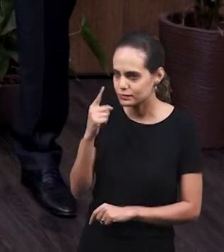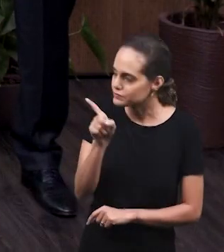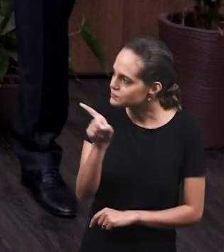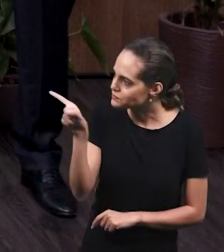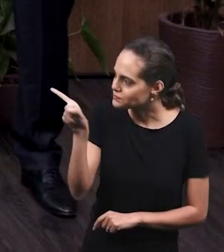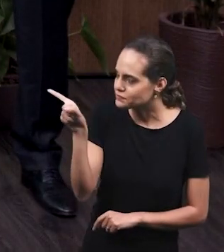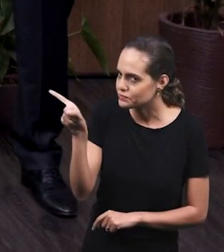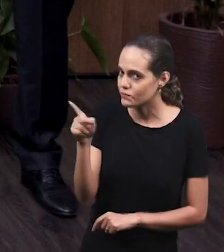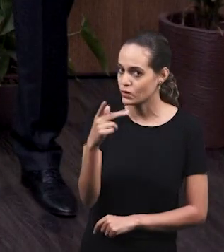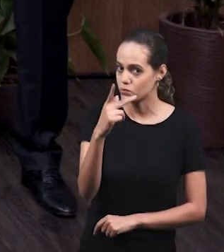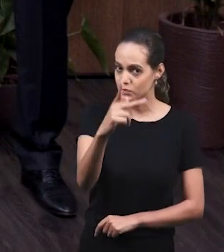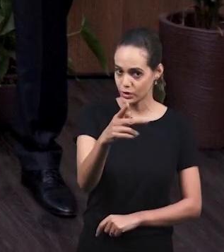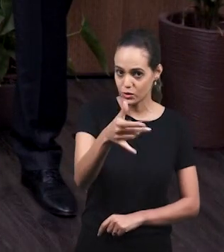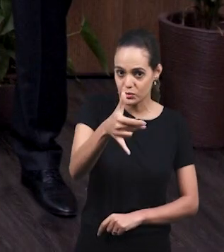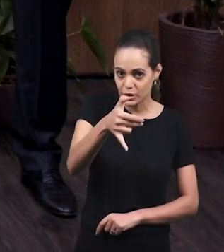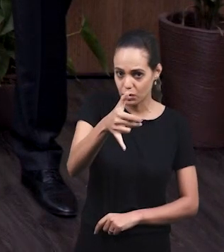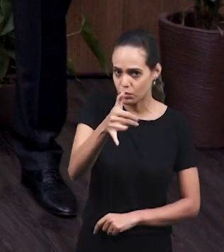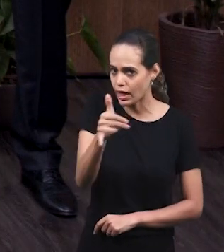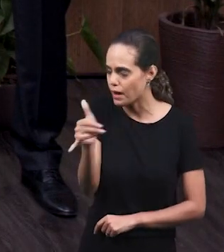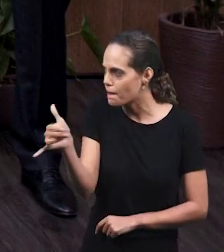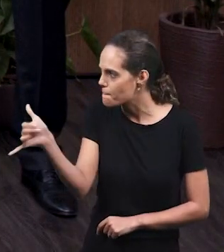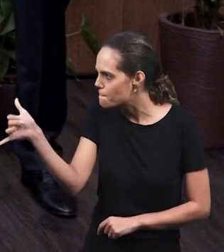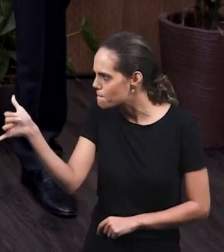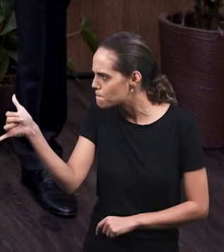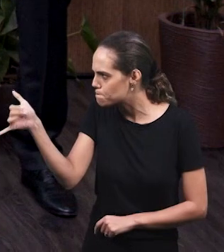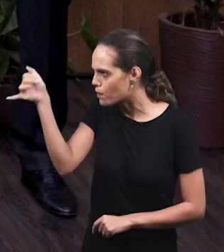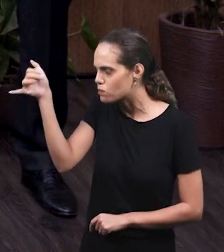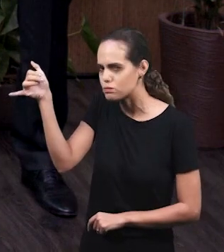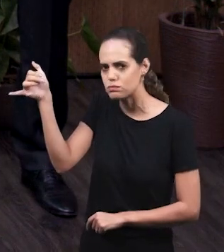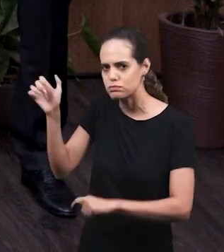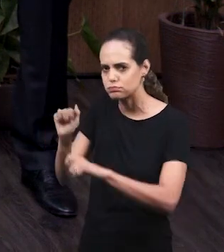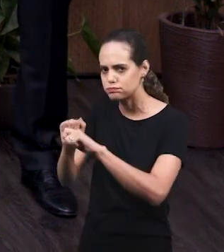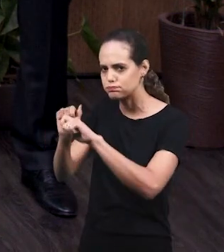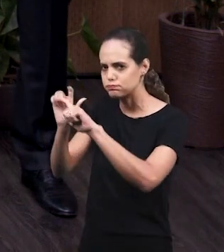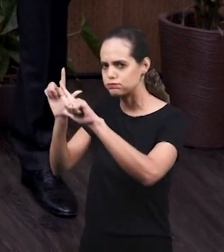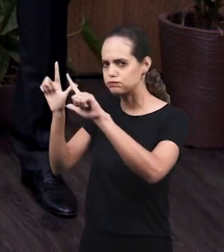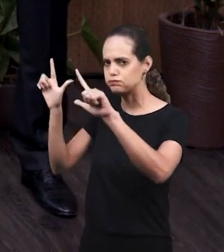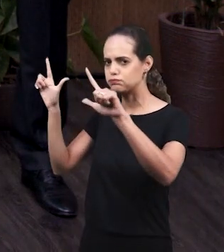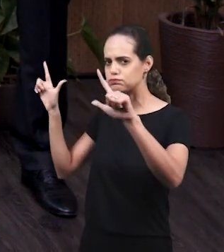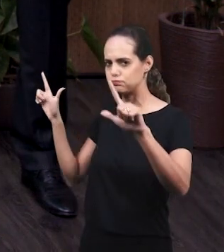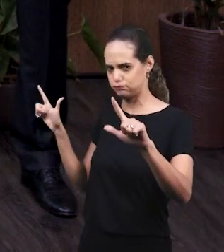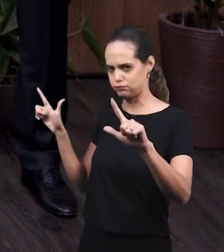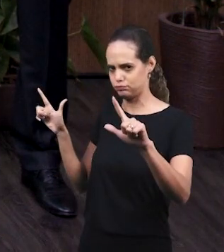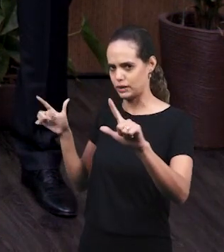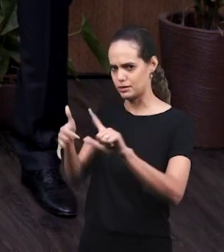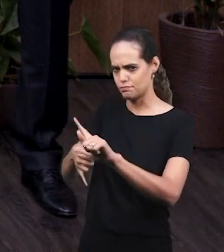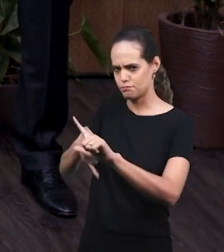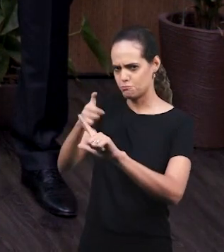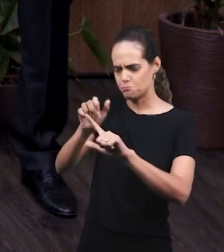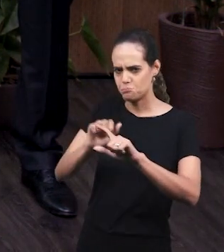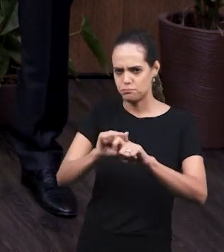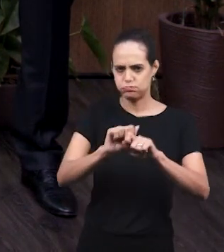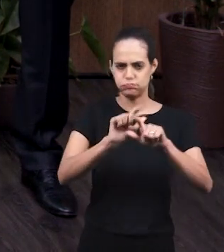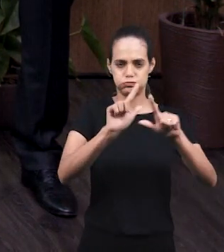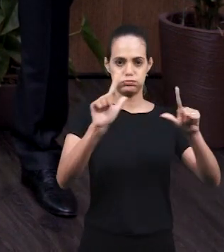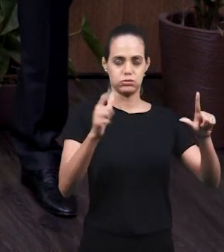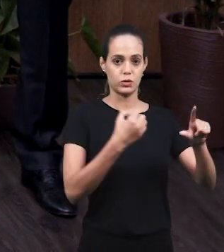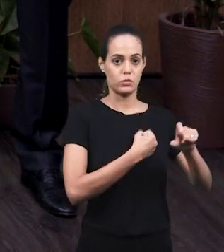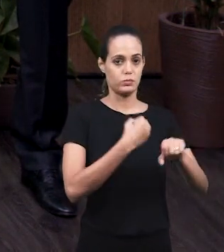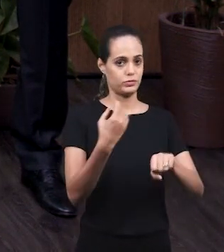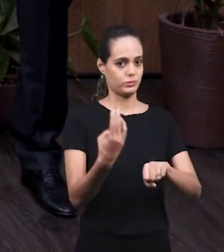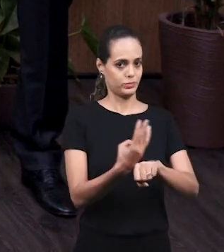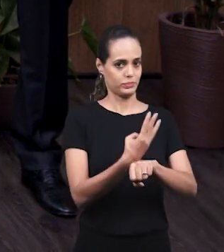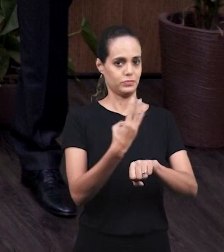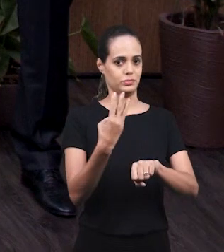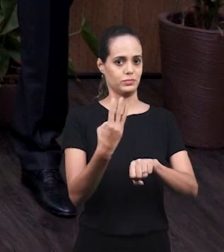suffit d'approcher l'appareil photo de votre smartphone de ce QR code et vous allez être dirigé vers le numéro